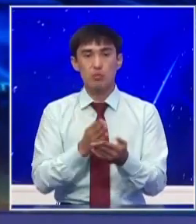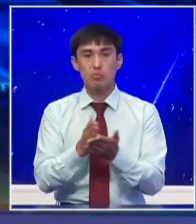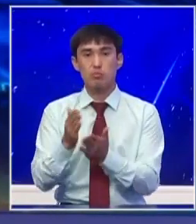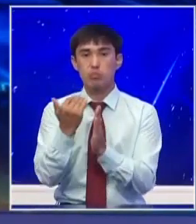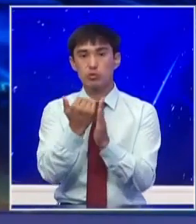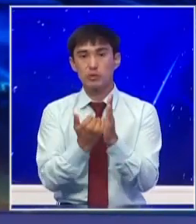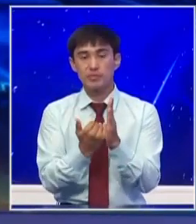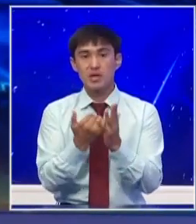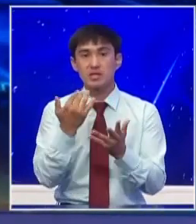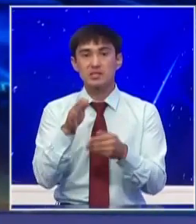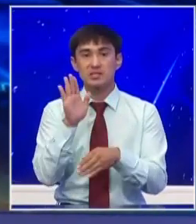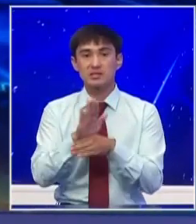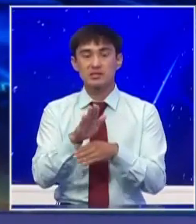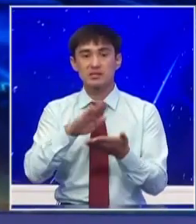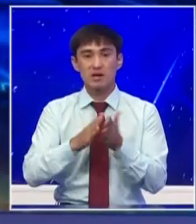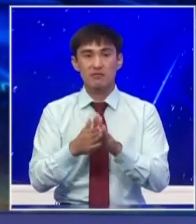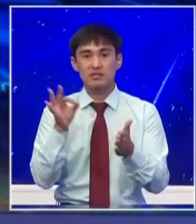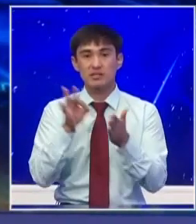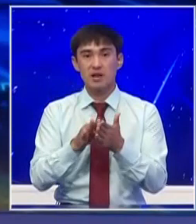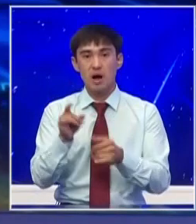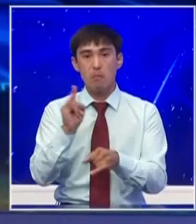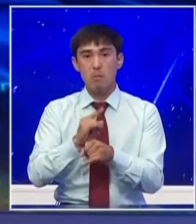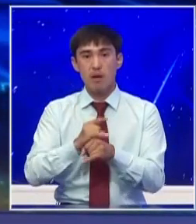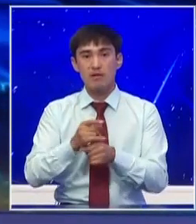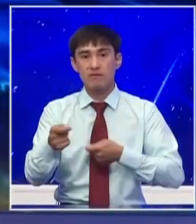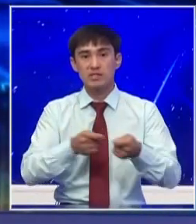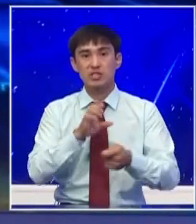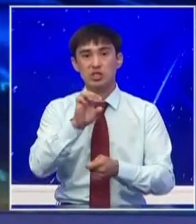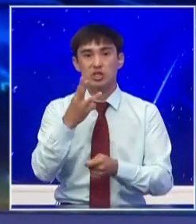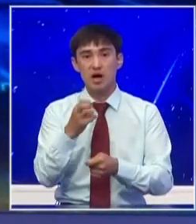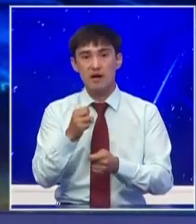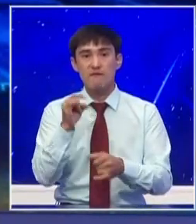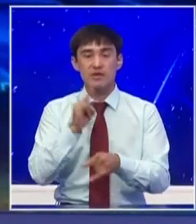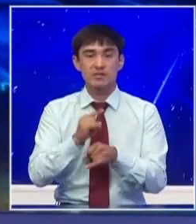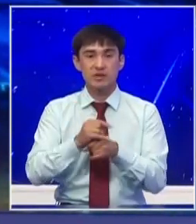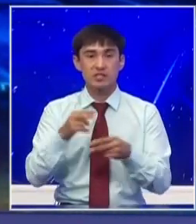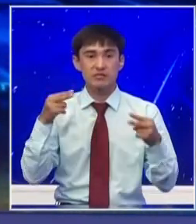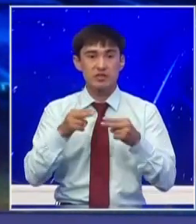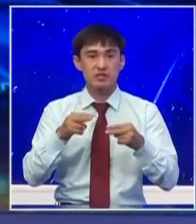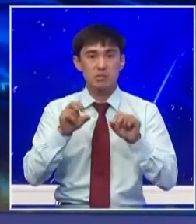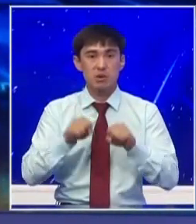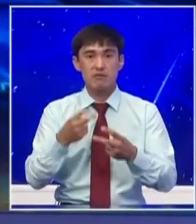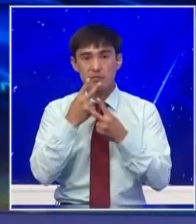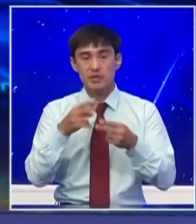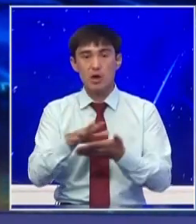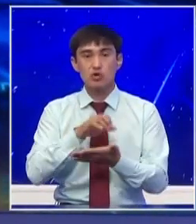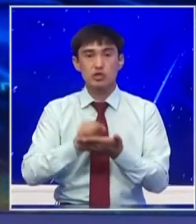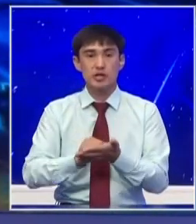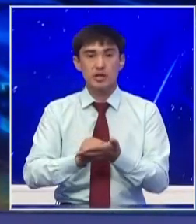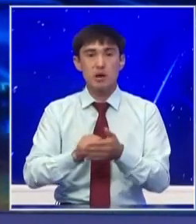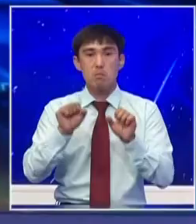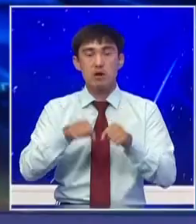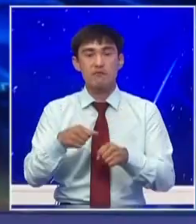пунктам, в том числе заговор с целью обмана властей США, фальсификацию свидетельских правопоказаний и нарушение